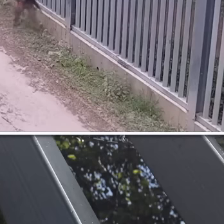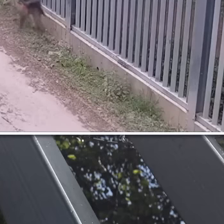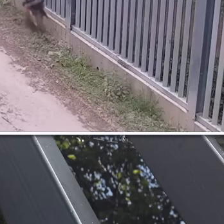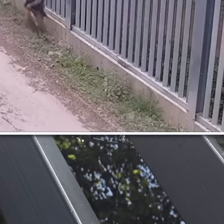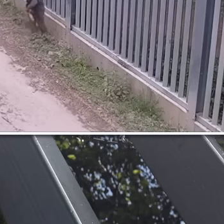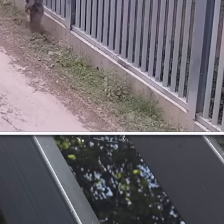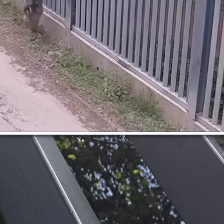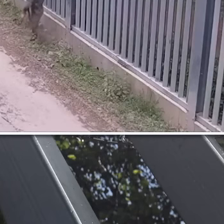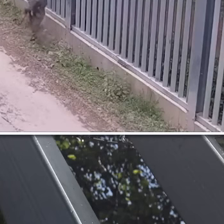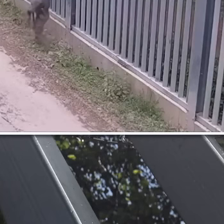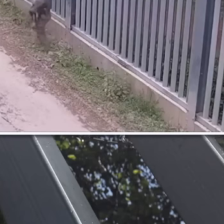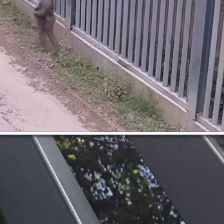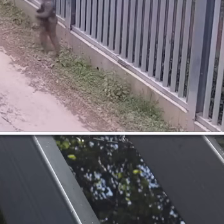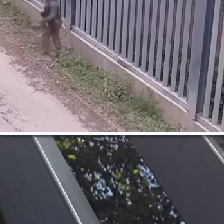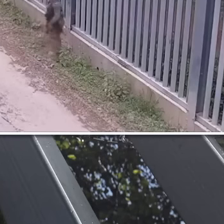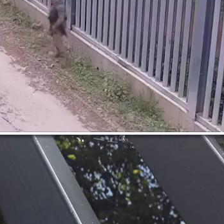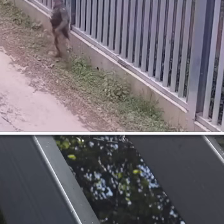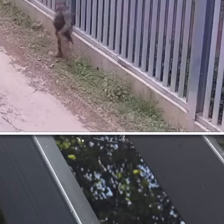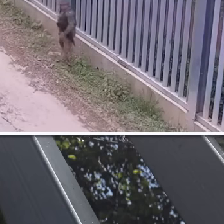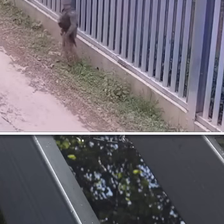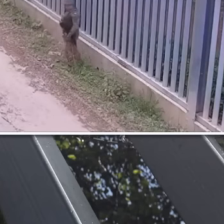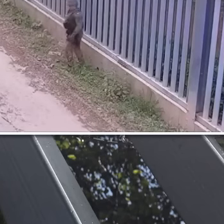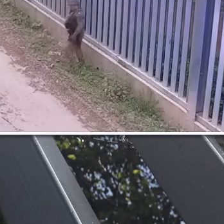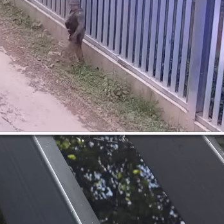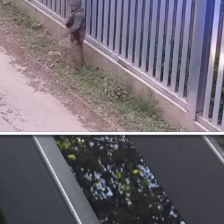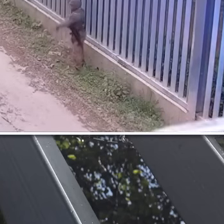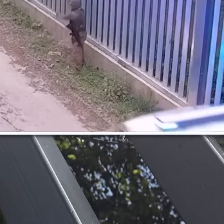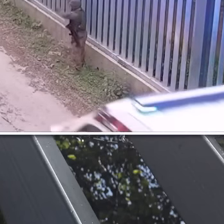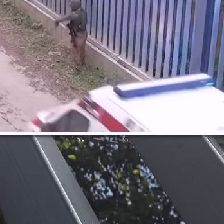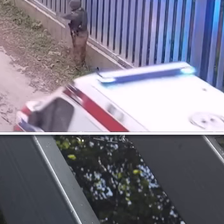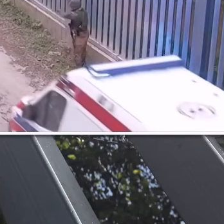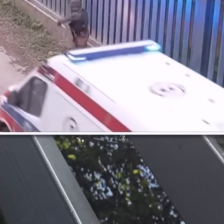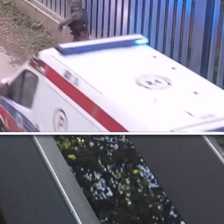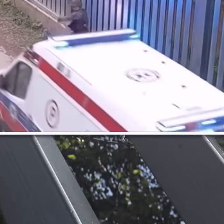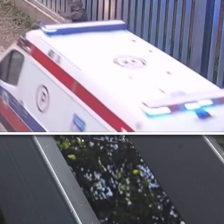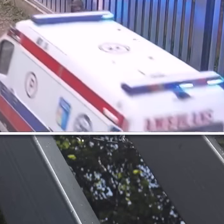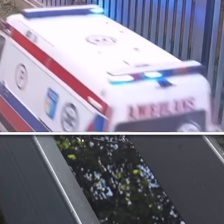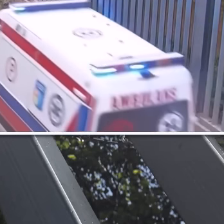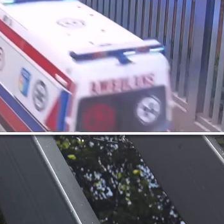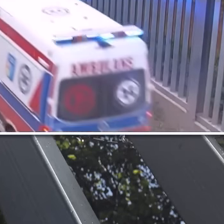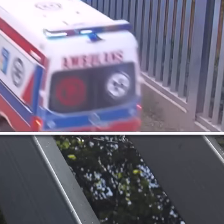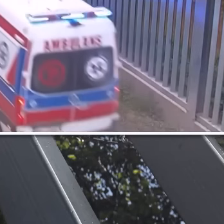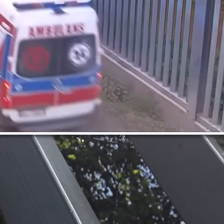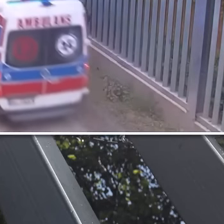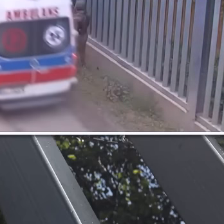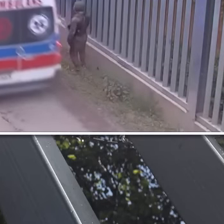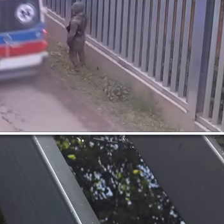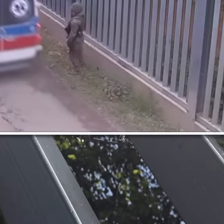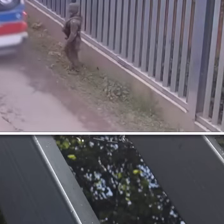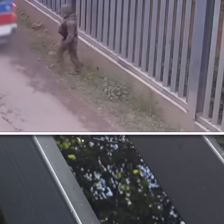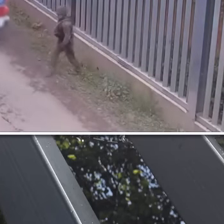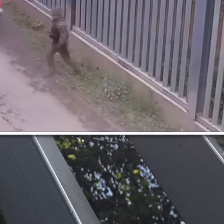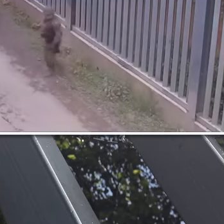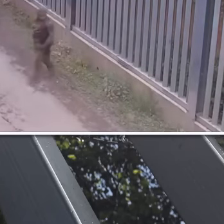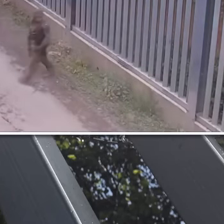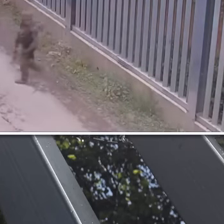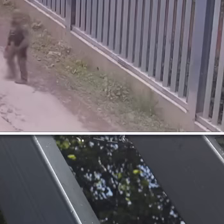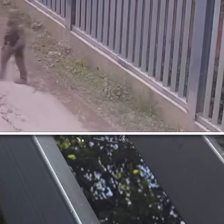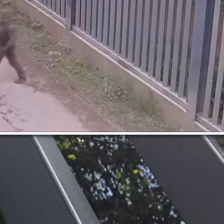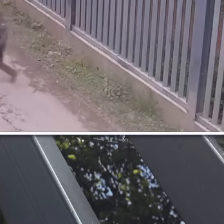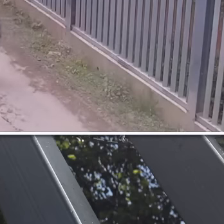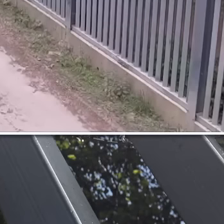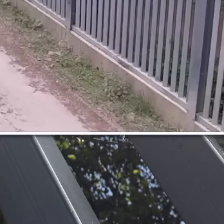powiedzieć, róbmy to razem, ponieważ zagrożenie jest takie, że my z pojedynkę nie damy rady. Ale jeżeli się gra tym,